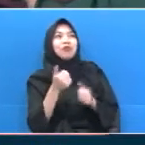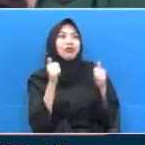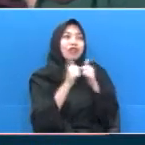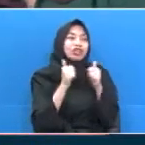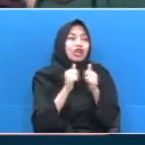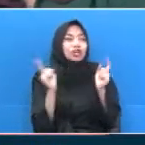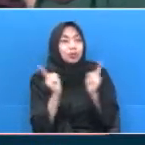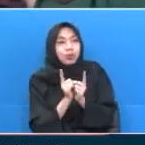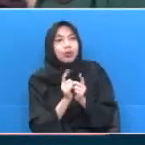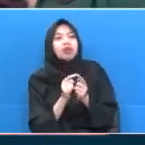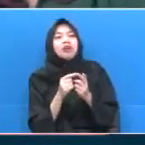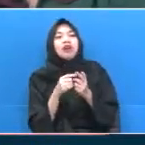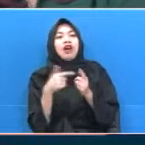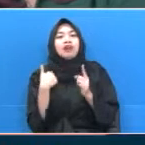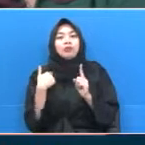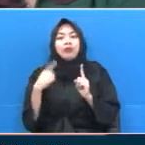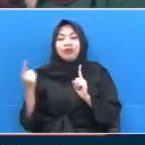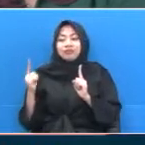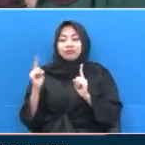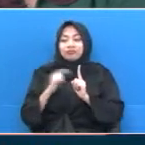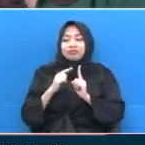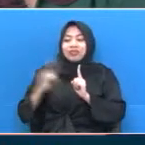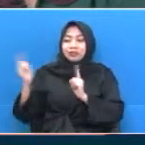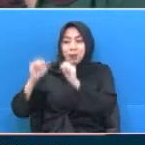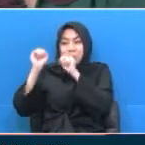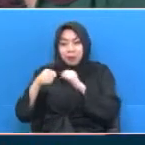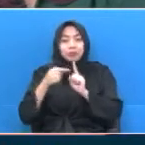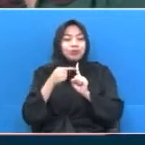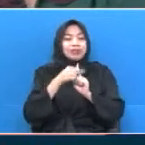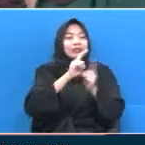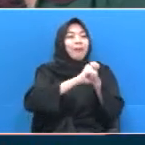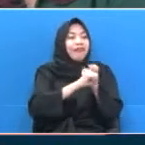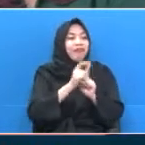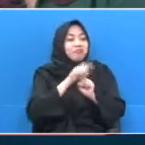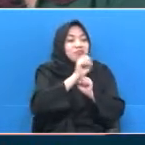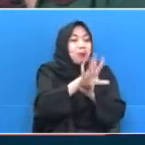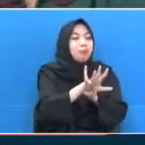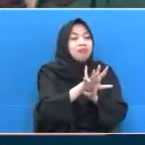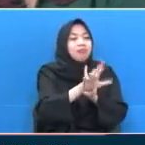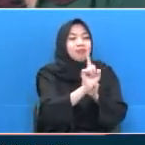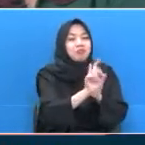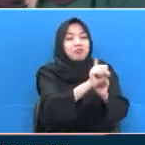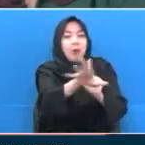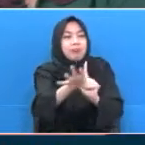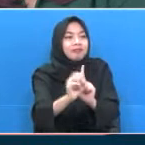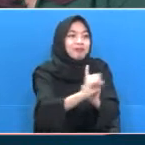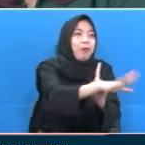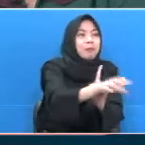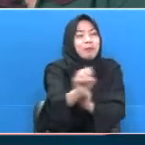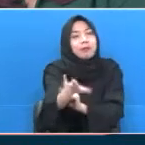kemudian mahasiswanya menyebarkan ke teman-teman yang lain nggak gitu ya ada modal yang model begitu nah Tetapi ada